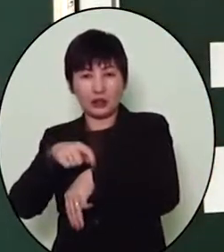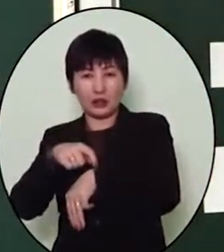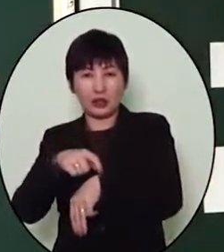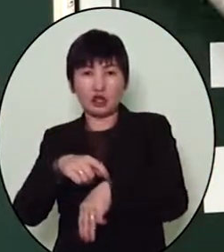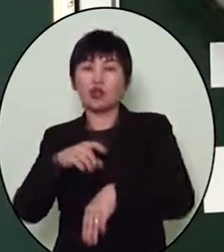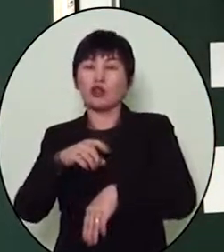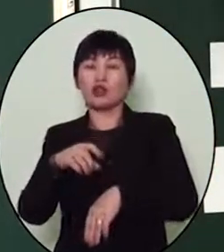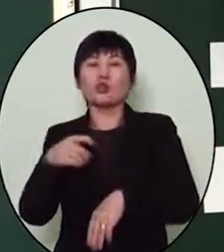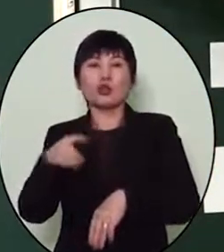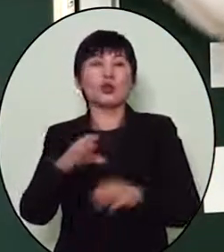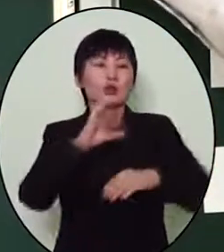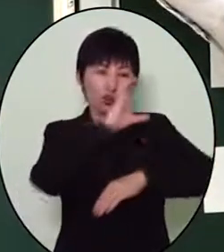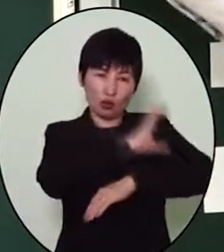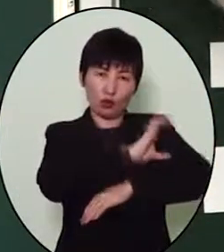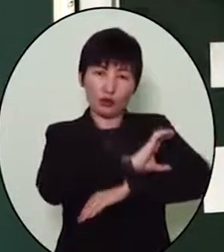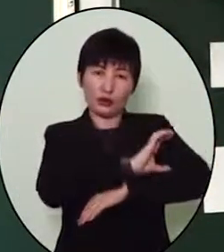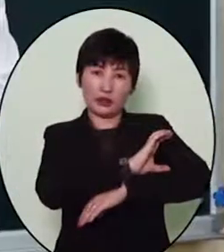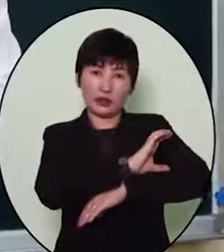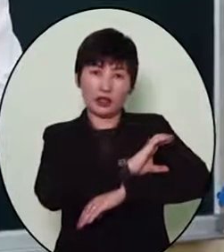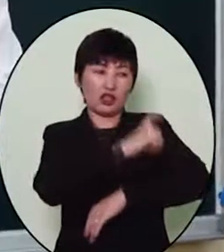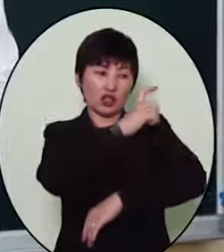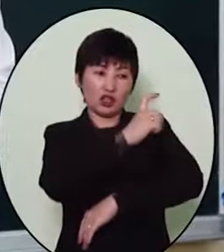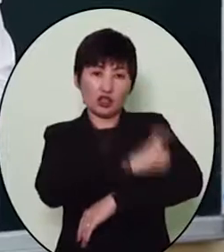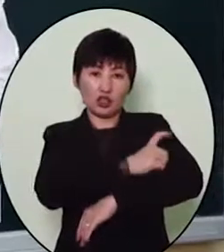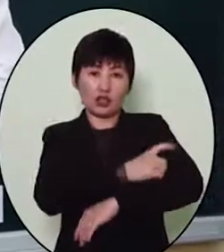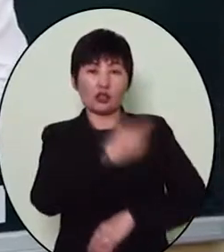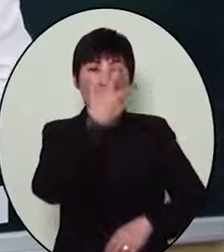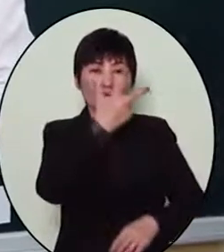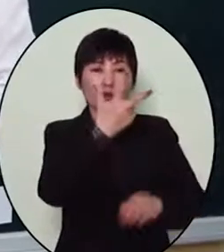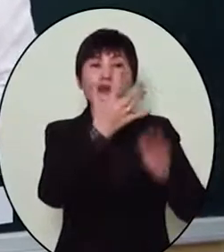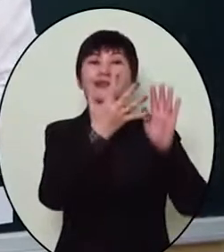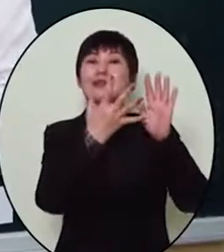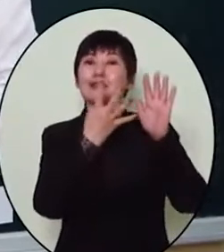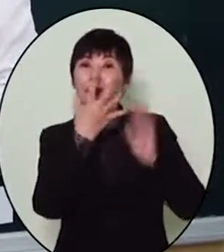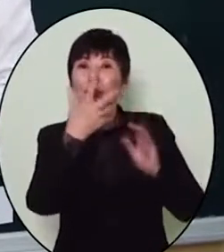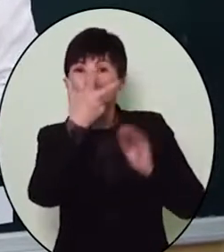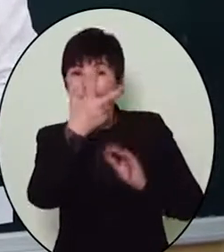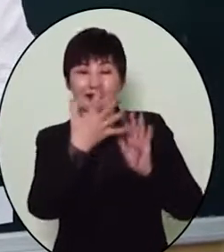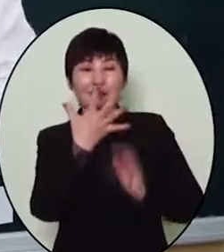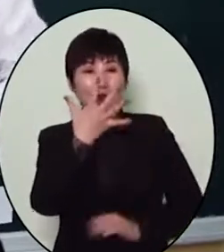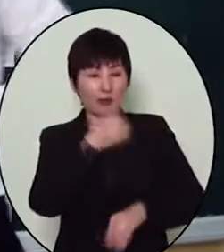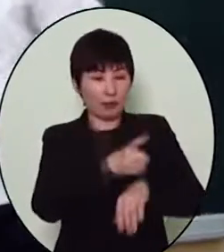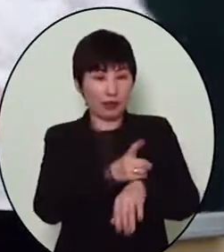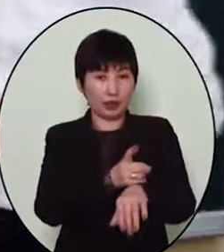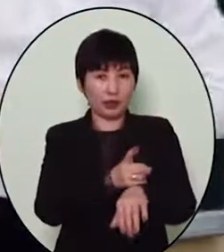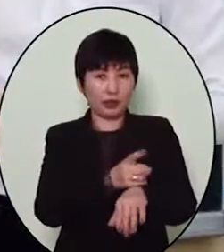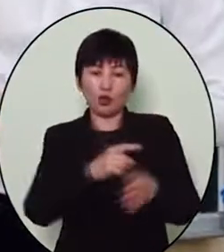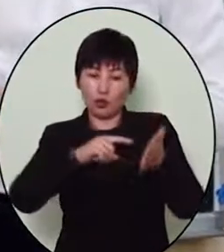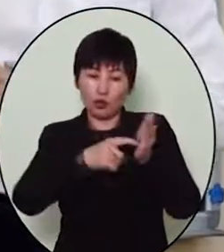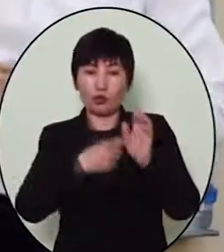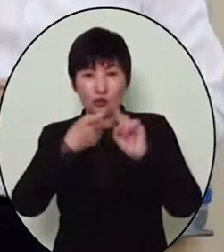нь зөвхөн сургуулийн орчинд буюу хичээлийн 35 минутаар үржиж гаргасан хариулт